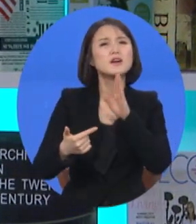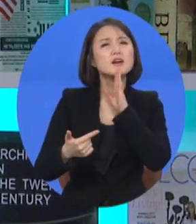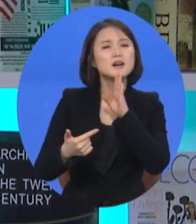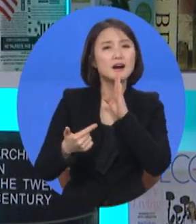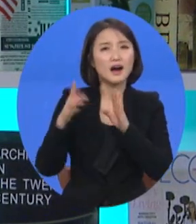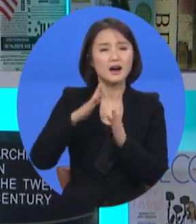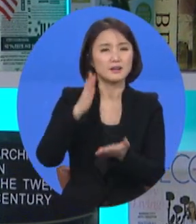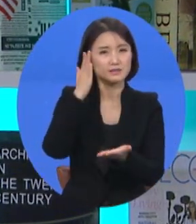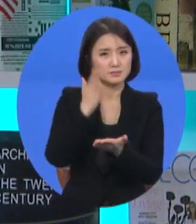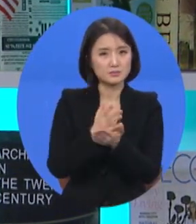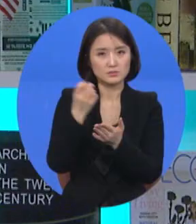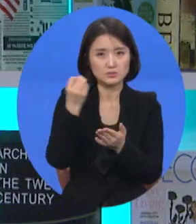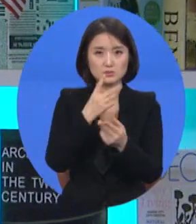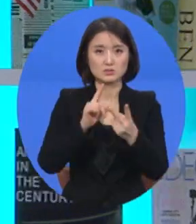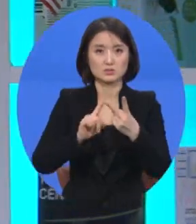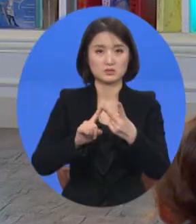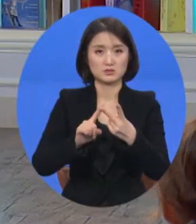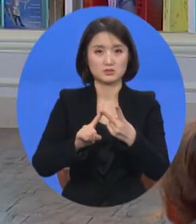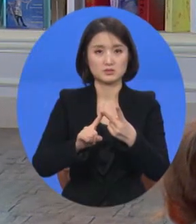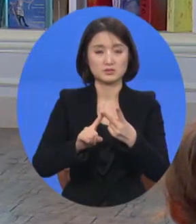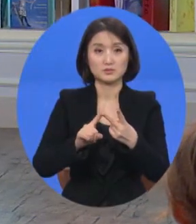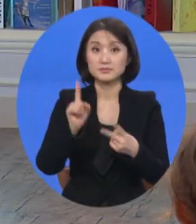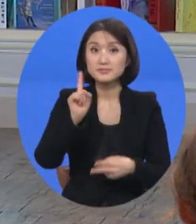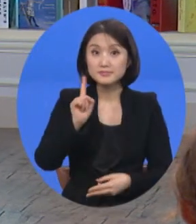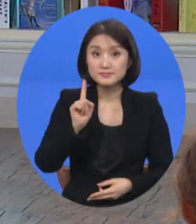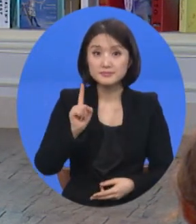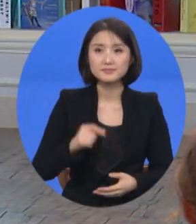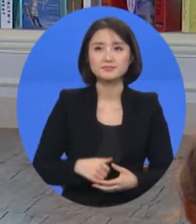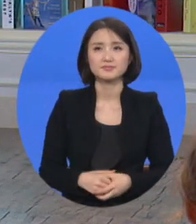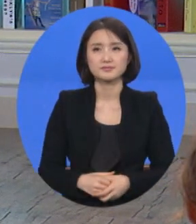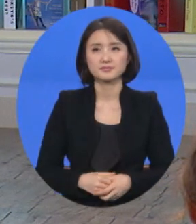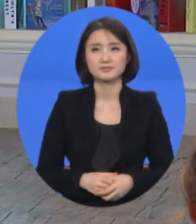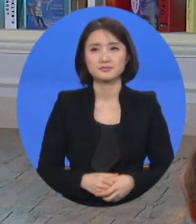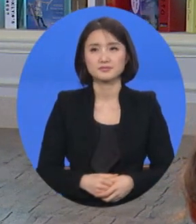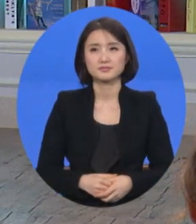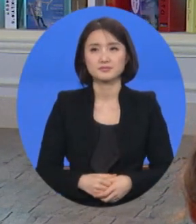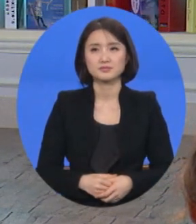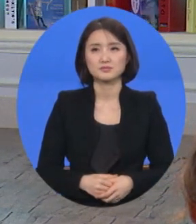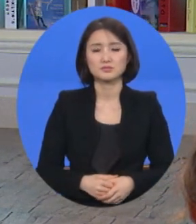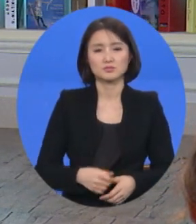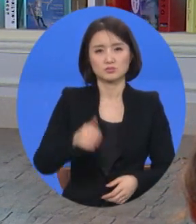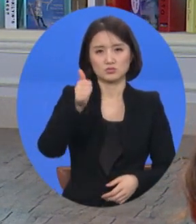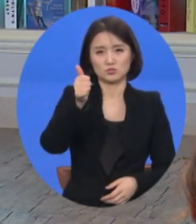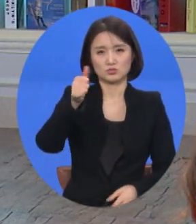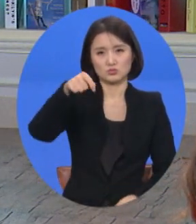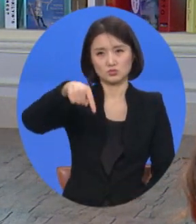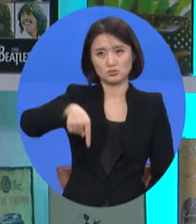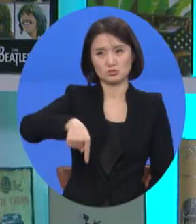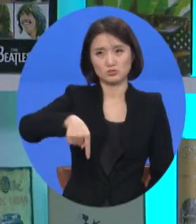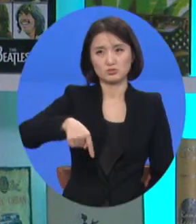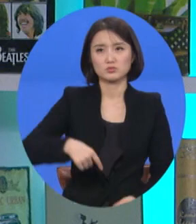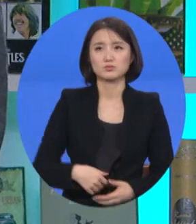하나가 있습니다 원숭이의 한 자가 바로 뭐냐면 후임 벽 훅 이후 자가 원숭이 호자